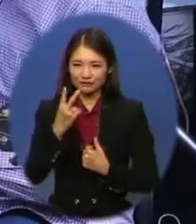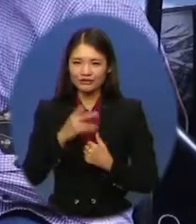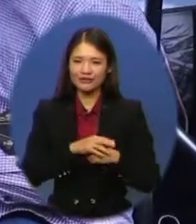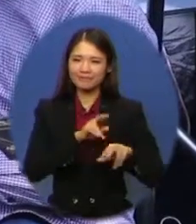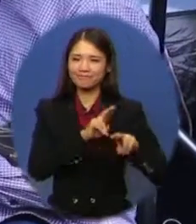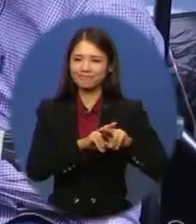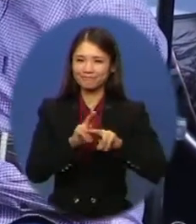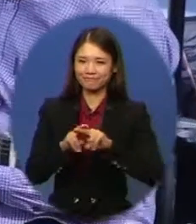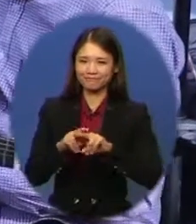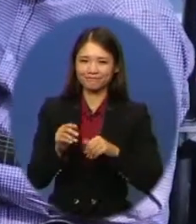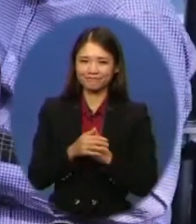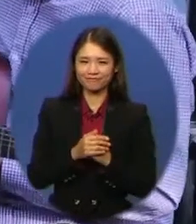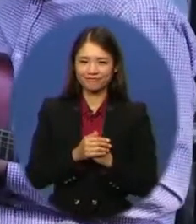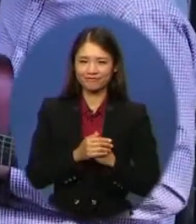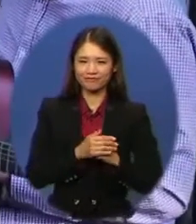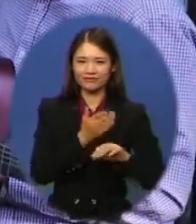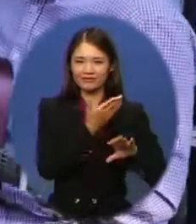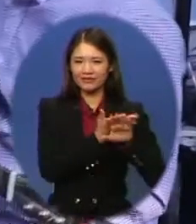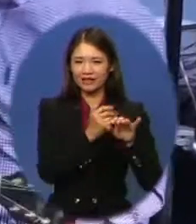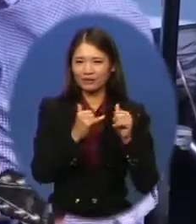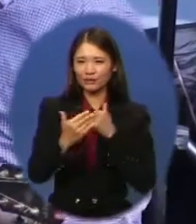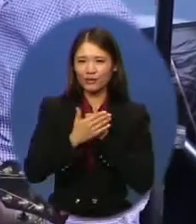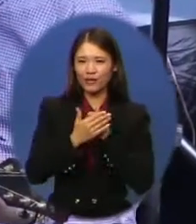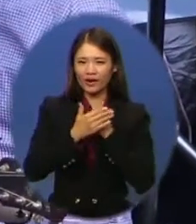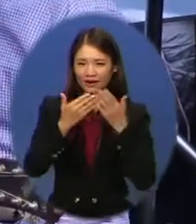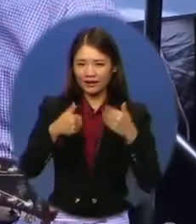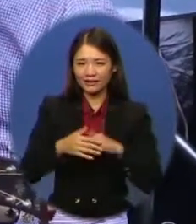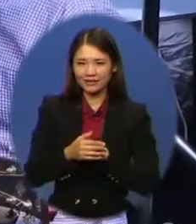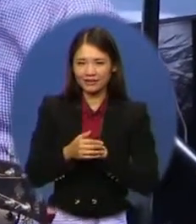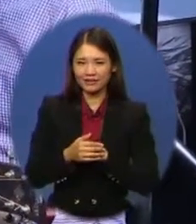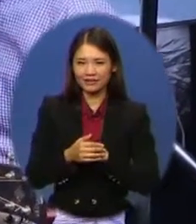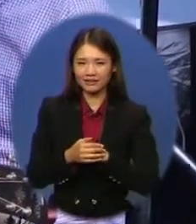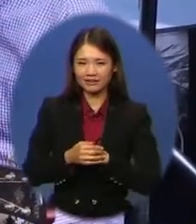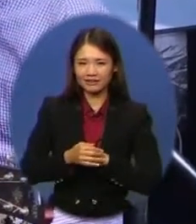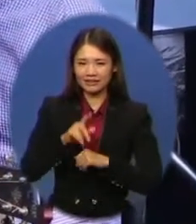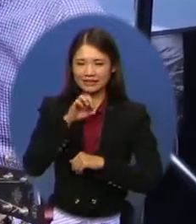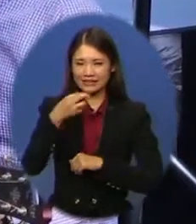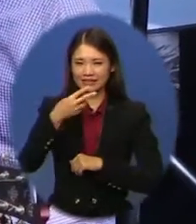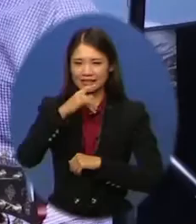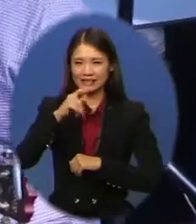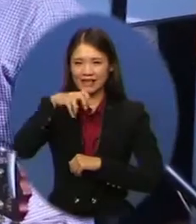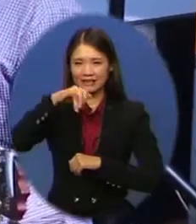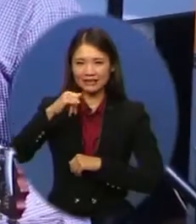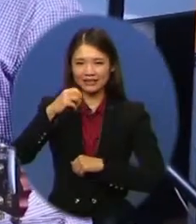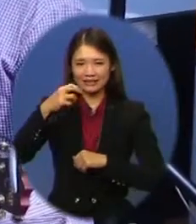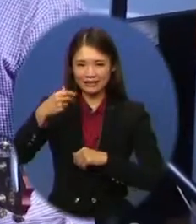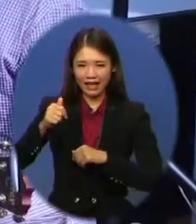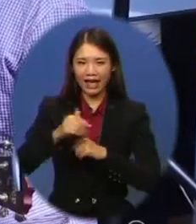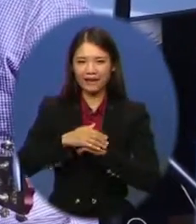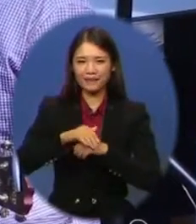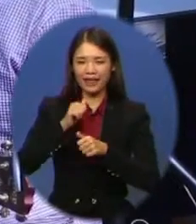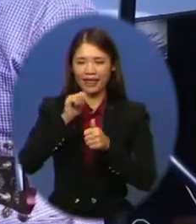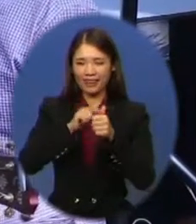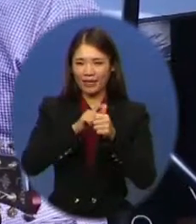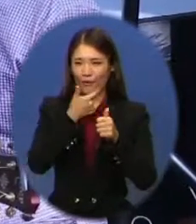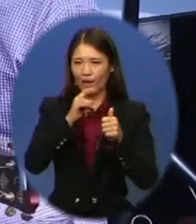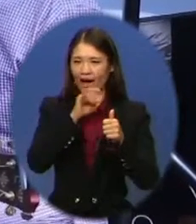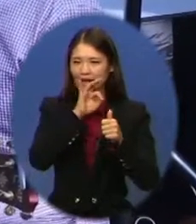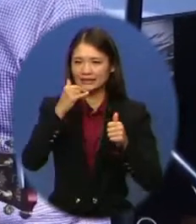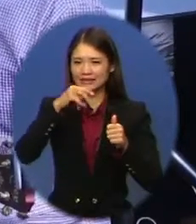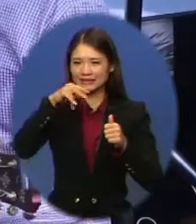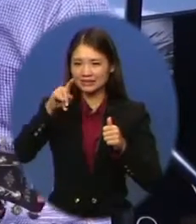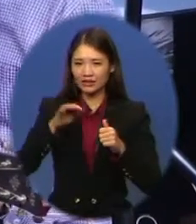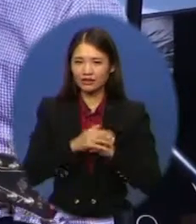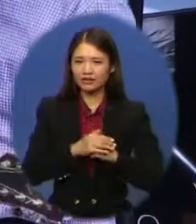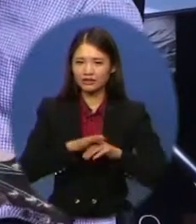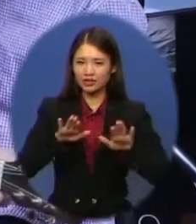있습니다. 옆에서 도와주시는 친구는 절대음감에서 일렉 기타를 맡고 있는 황인상 군이고요. 그래서 이제 저희가 오늘